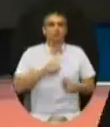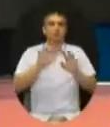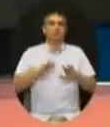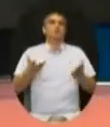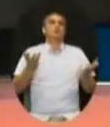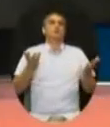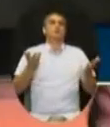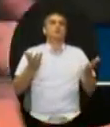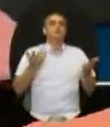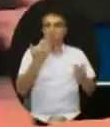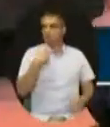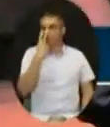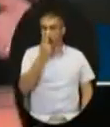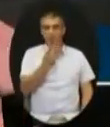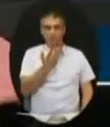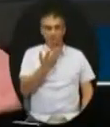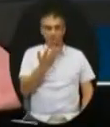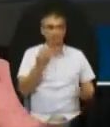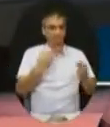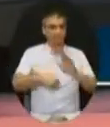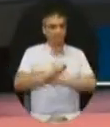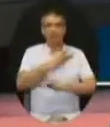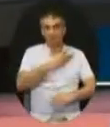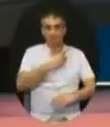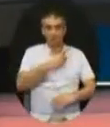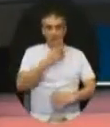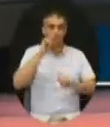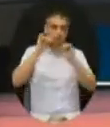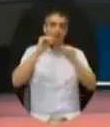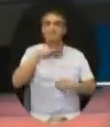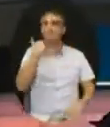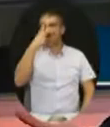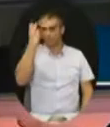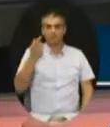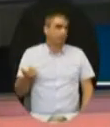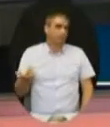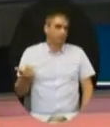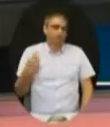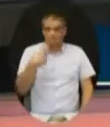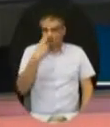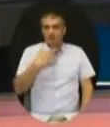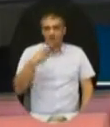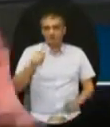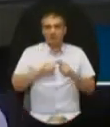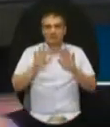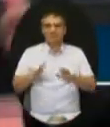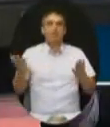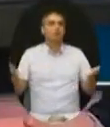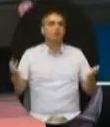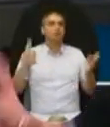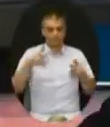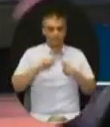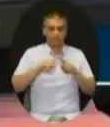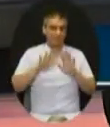גזענות. כשרואים משחק כדורגל שצועקים מוות לערבים, בעיניי זאת גזענות, יש